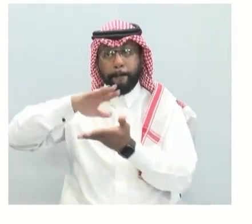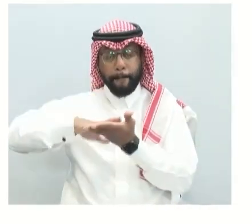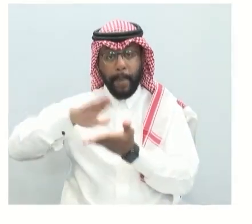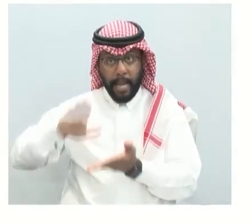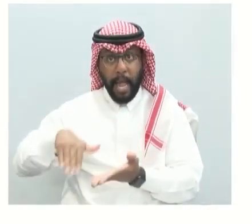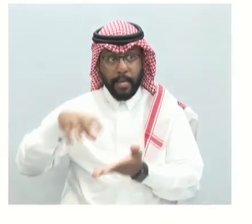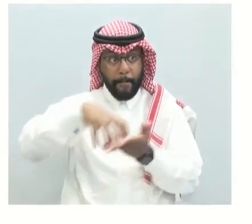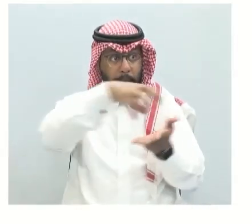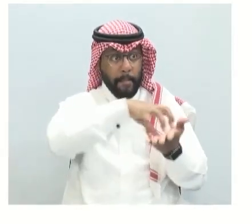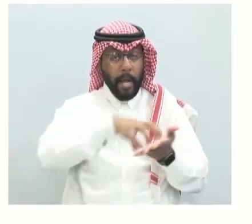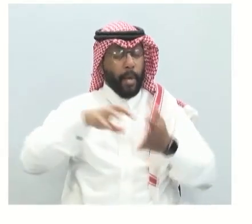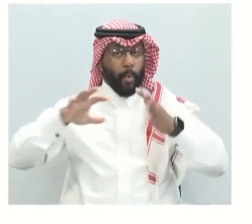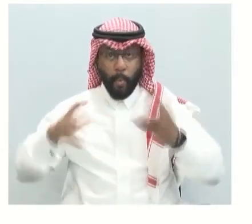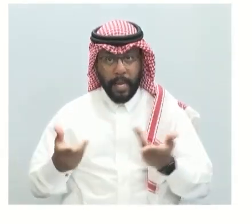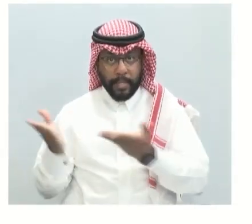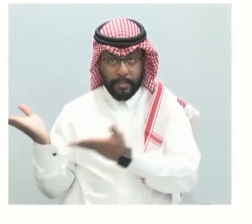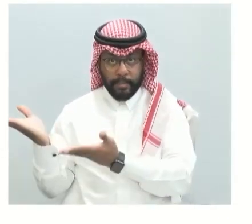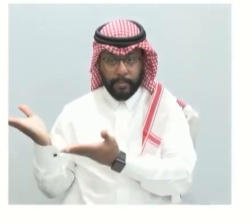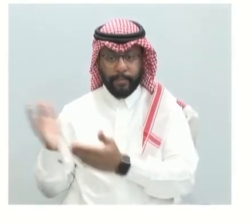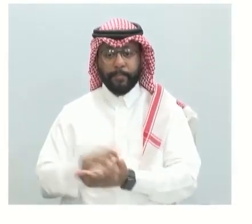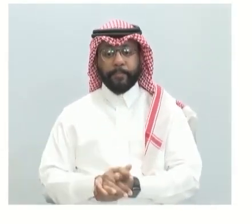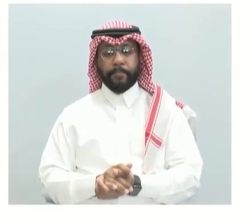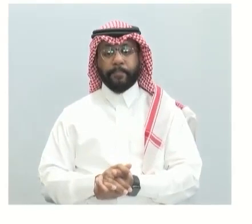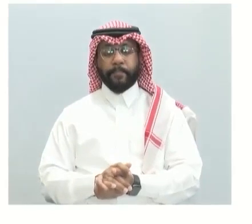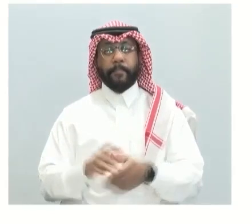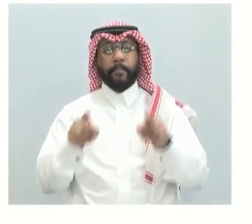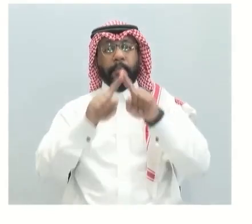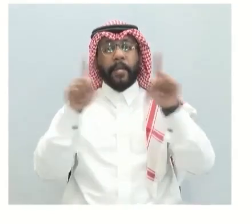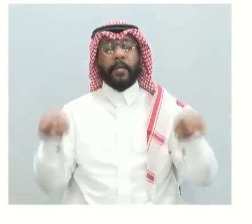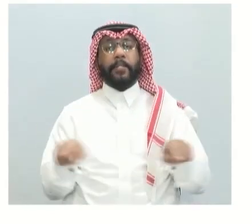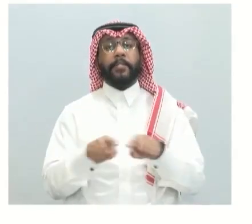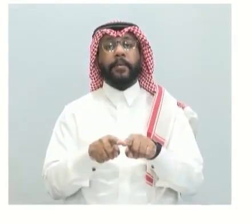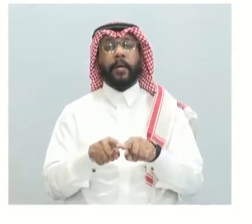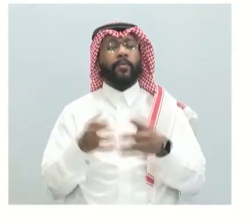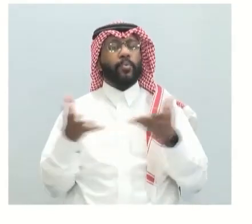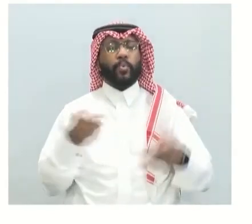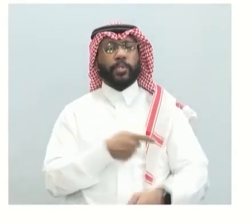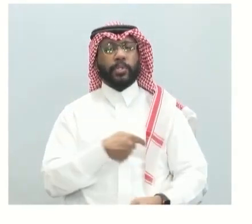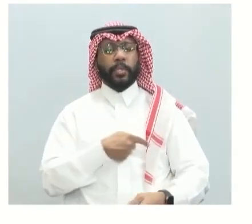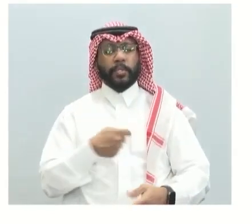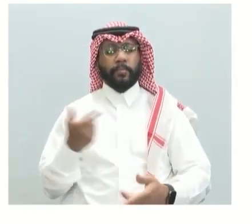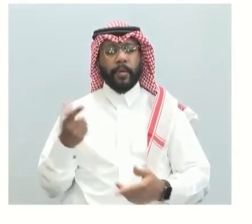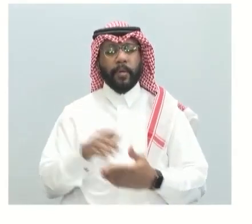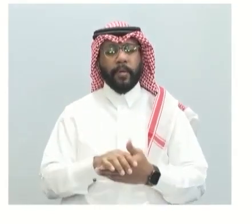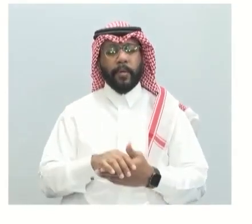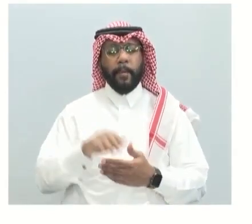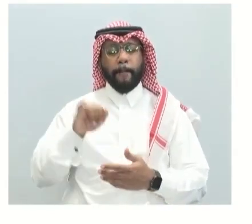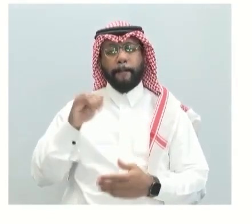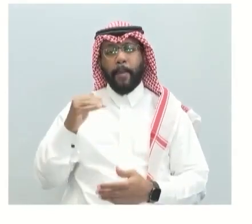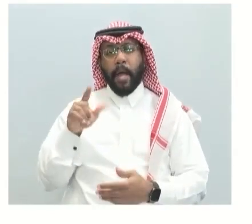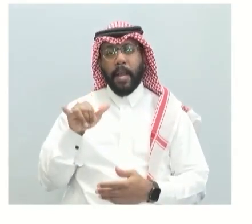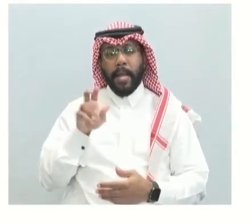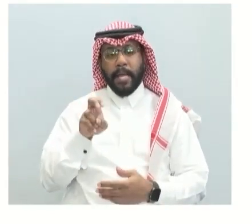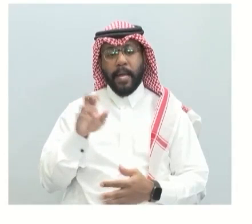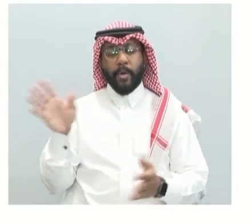المتصل طيب ماذا نطلق على هذا النوع من الشبكات احسنتم شبكه شبكه حاسب محليه